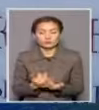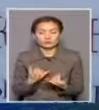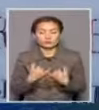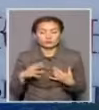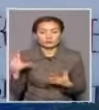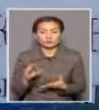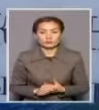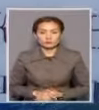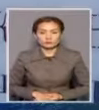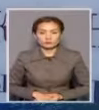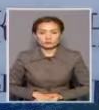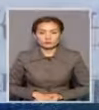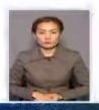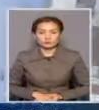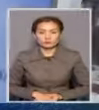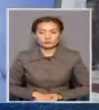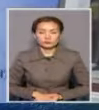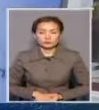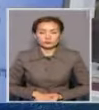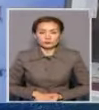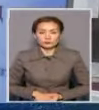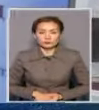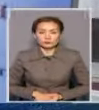ко всем уважение.